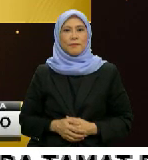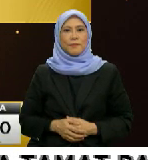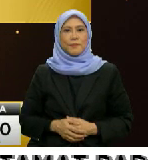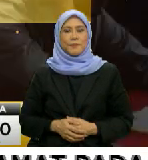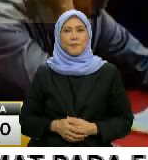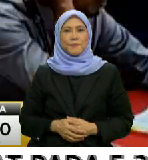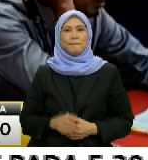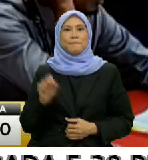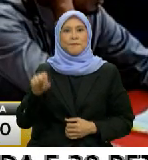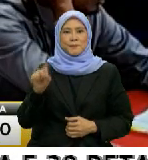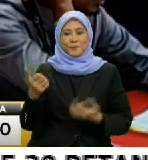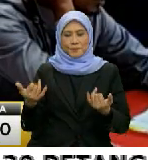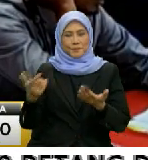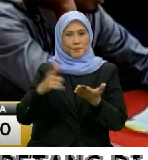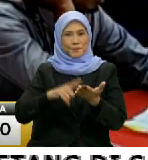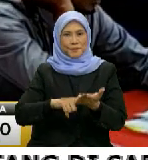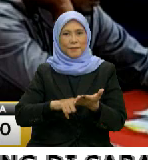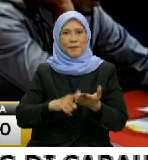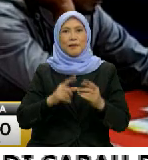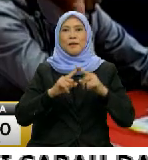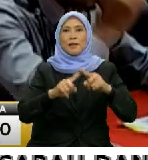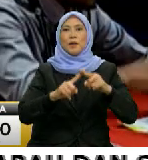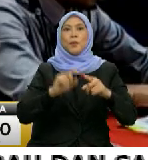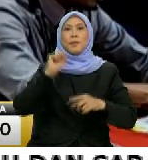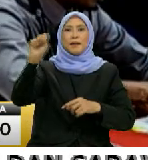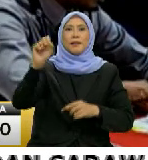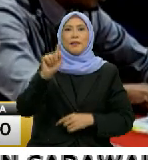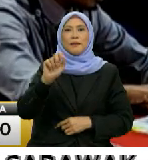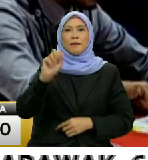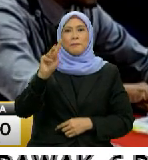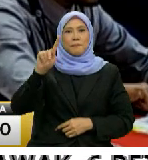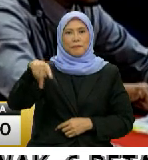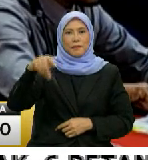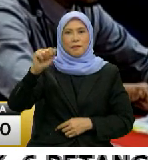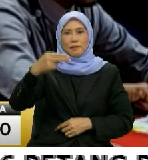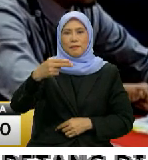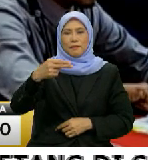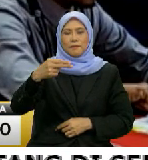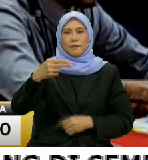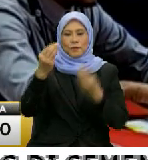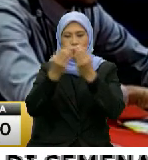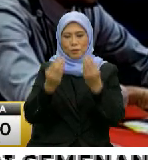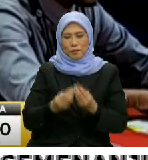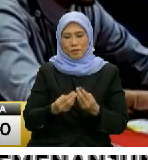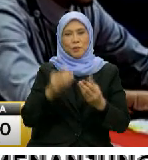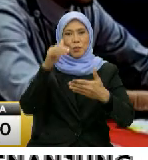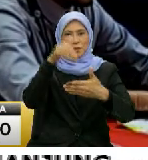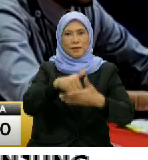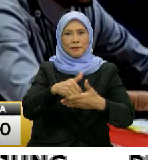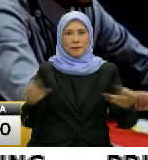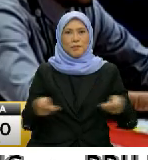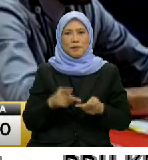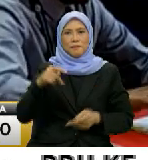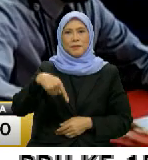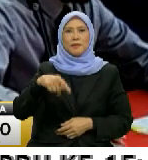Baik saya bukan perkembangan kepada anda dari dewan Merdeka tapah yang merupakan pusat penjulah resmi undi bagi kawasan